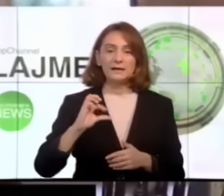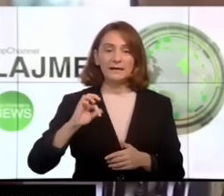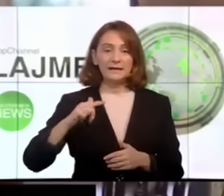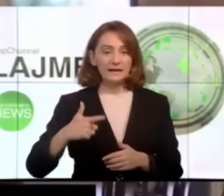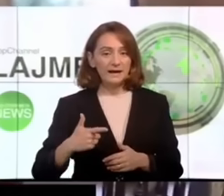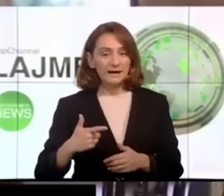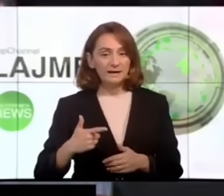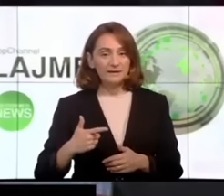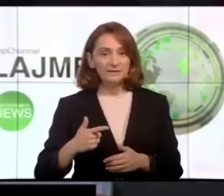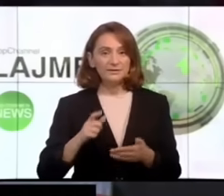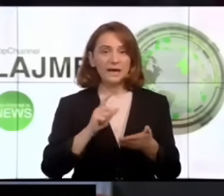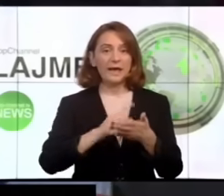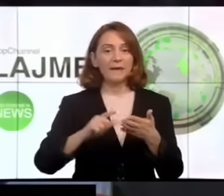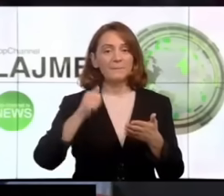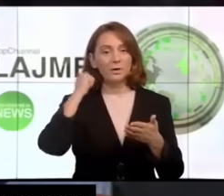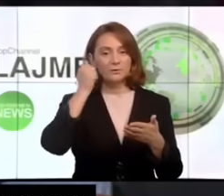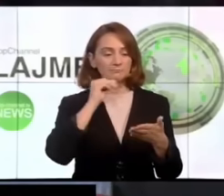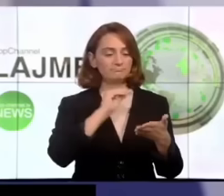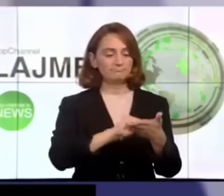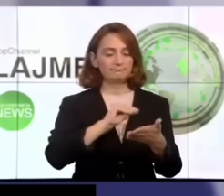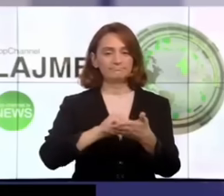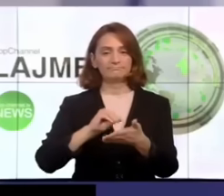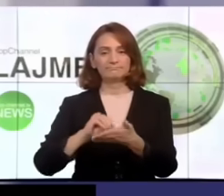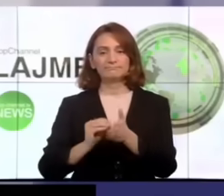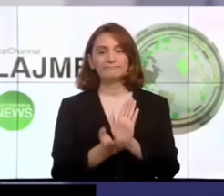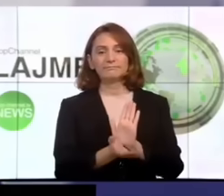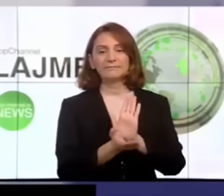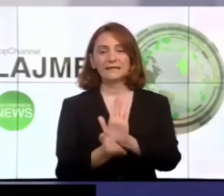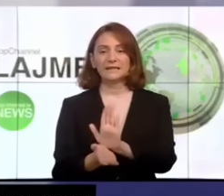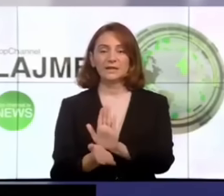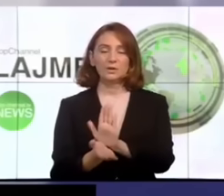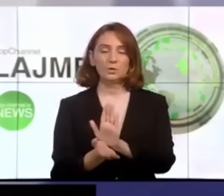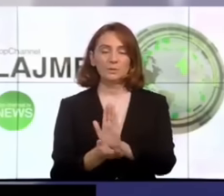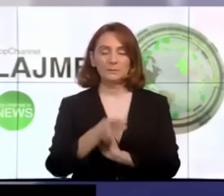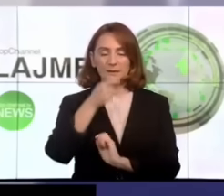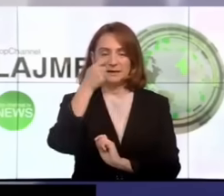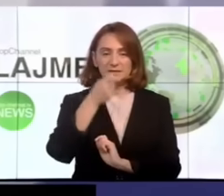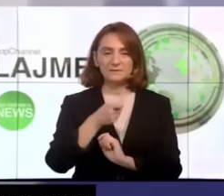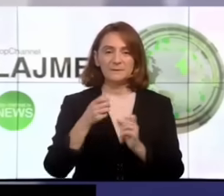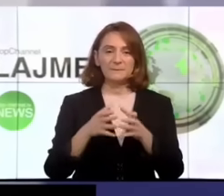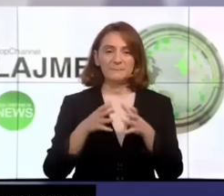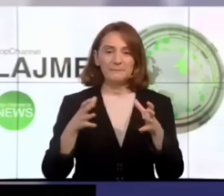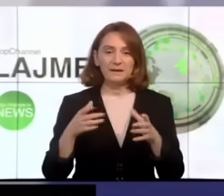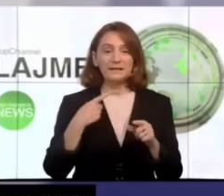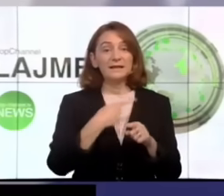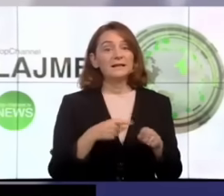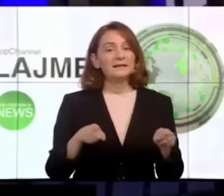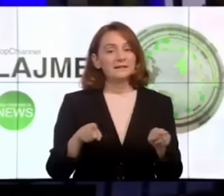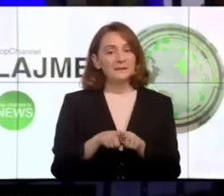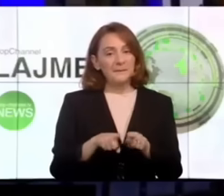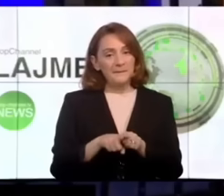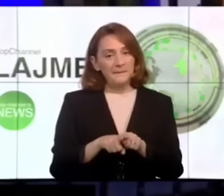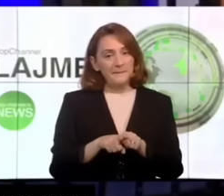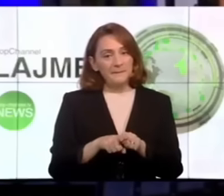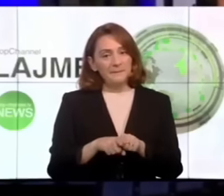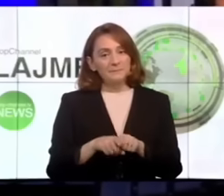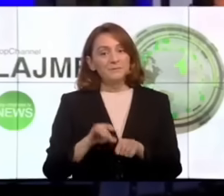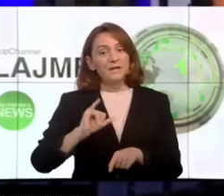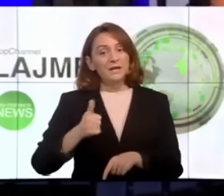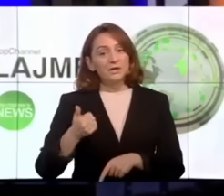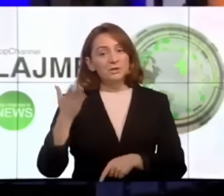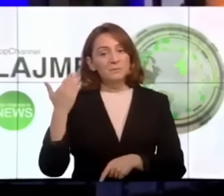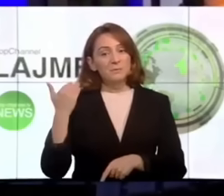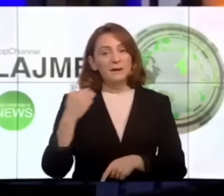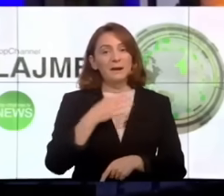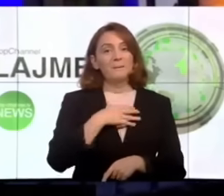saj ponderohet edhe populli i Kosovës dhe arritjet e tij. Të njëjtën gjë pohoi në fjalimin e tij dhe Rudolf Scharping, ish ministri i mbrojtjes